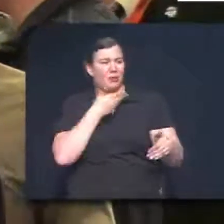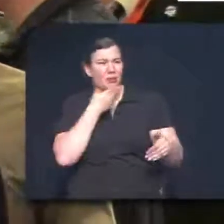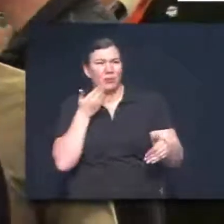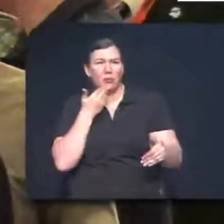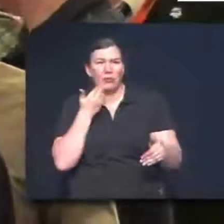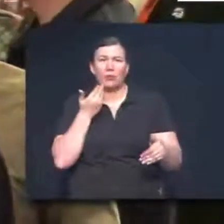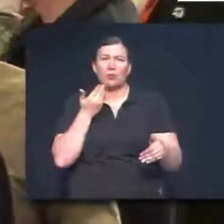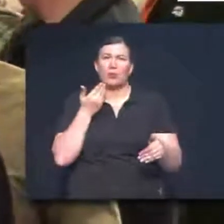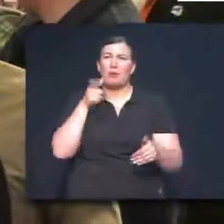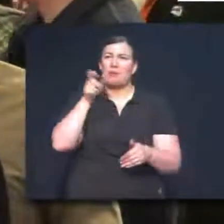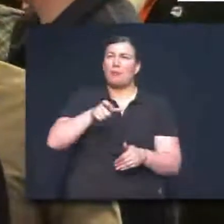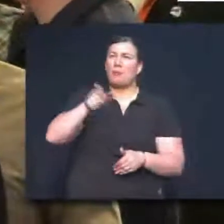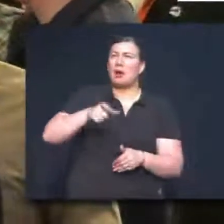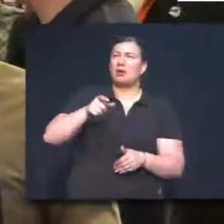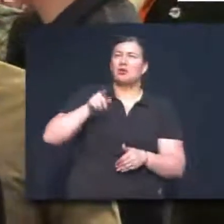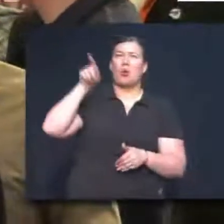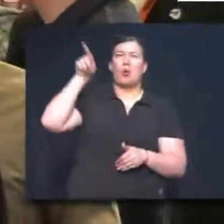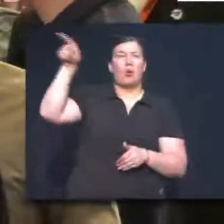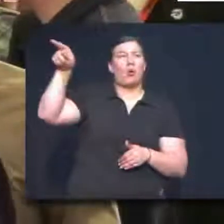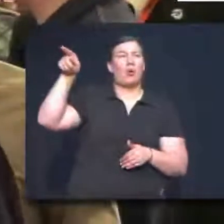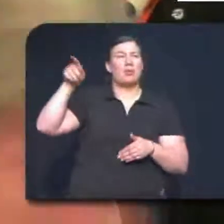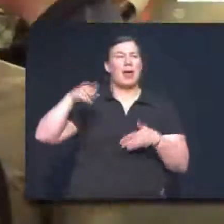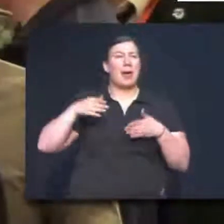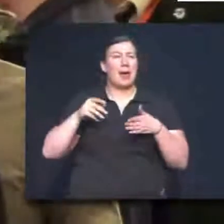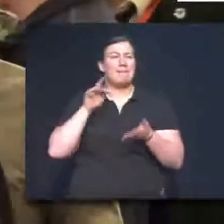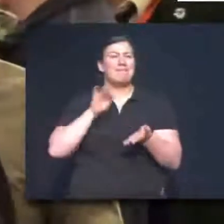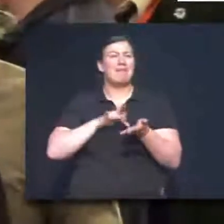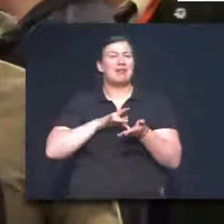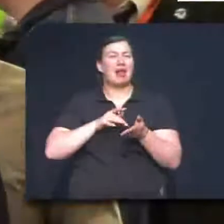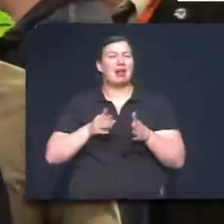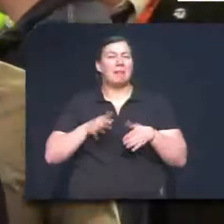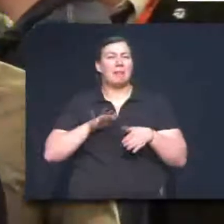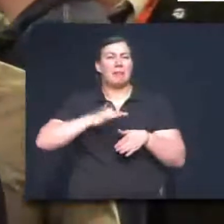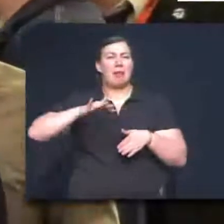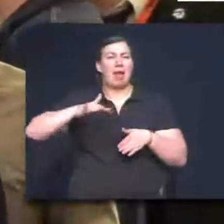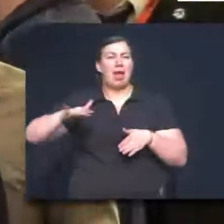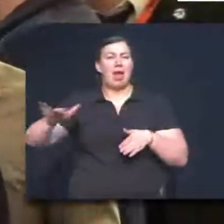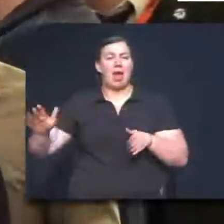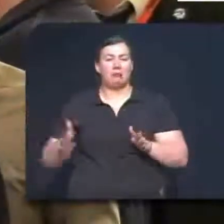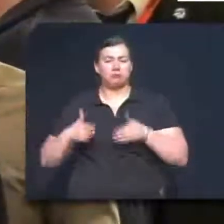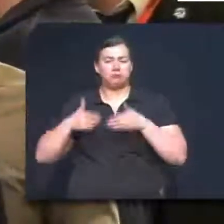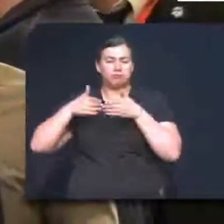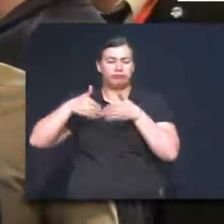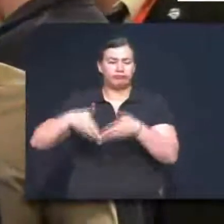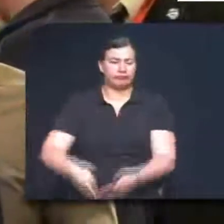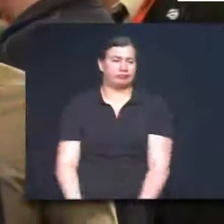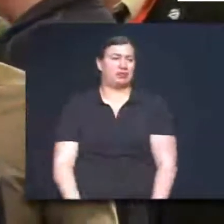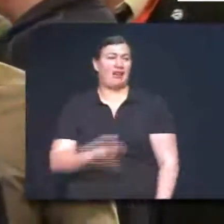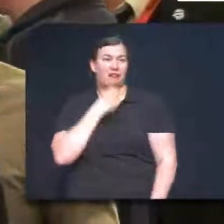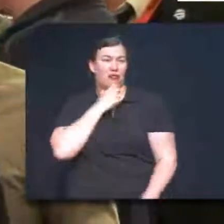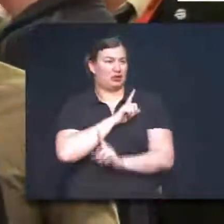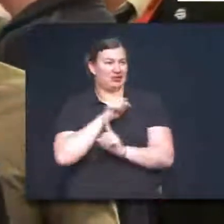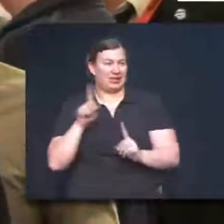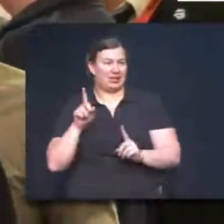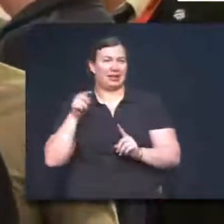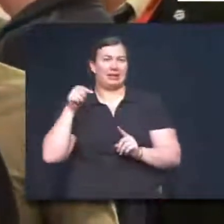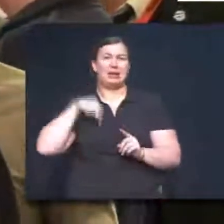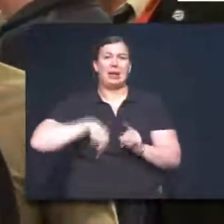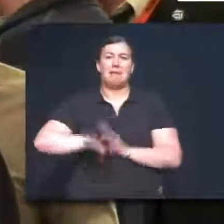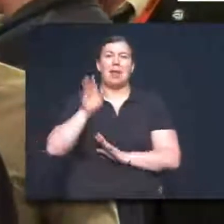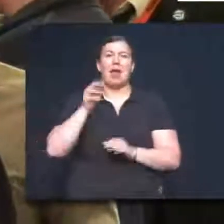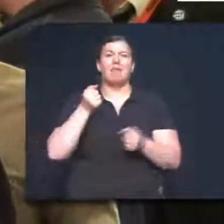im Mittelmeer untergehen lassen das heißt also wir brauchen Mobilität in Europa wir haben die